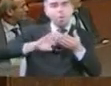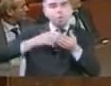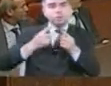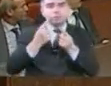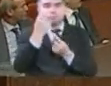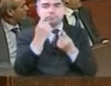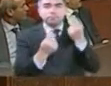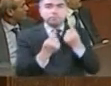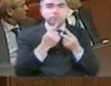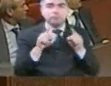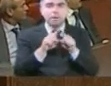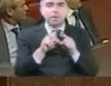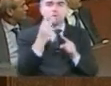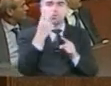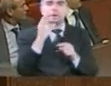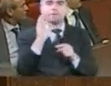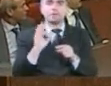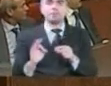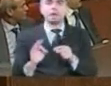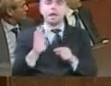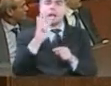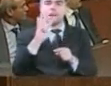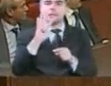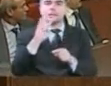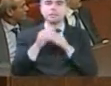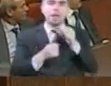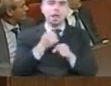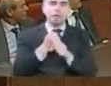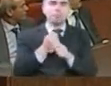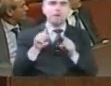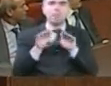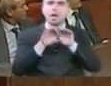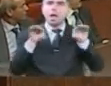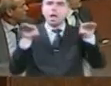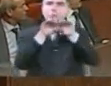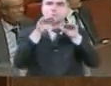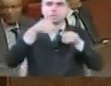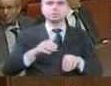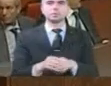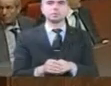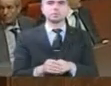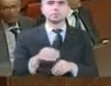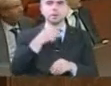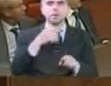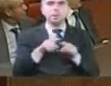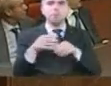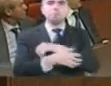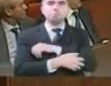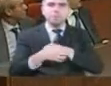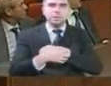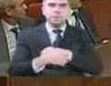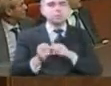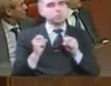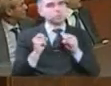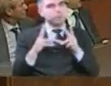ولا ما كاينش، ما عمره وصل ل 2% هذه الاربع سنين الاخيره، هو معروف هذا هو الحد الادنى ديالو. اللي كاين الفقر، نعم